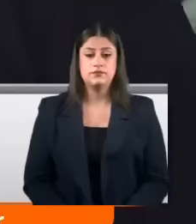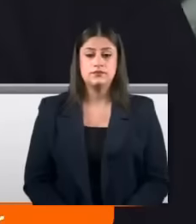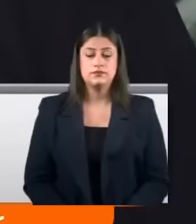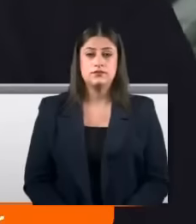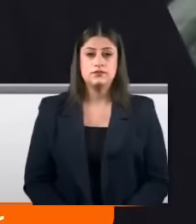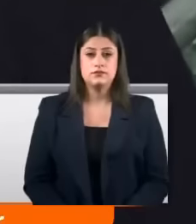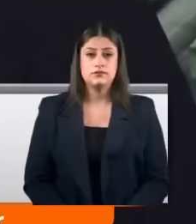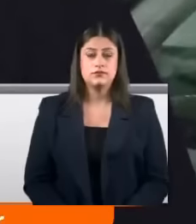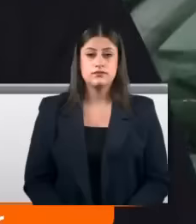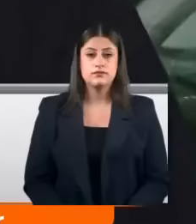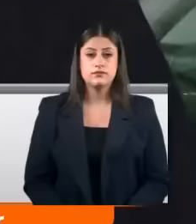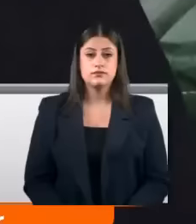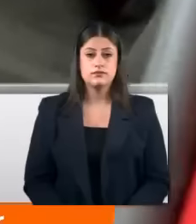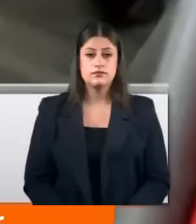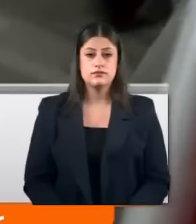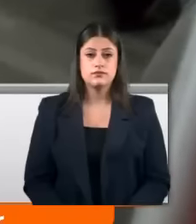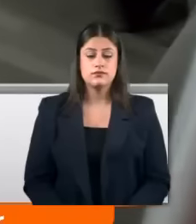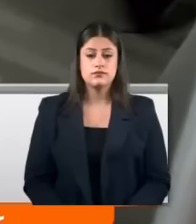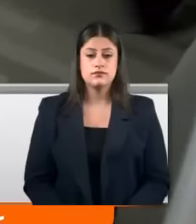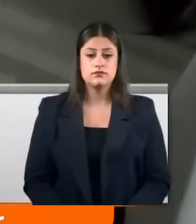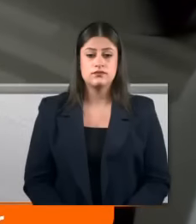bir rekabet sağlayacak.